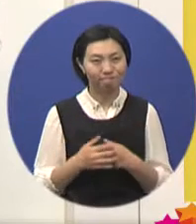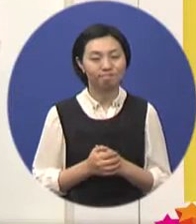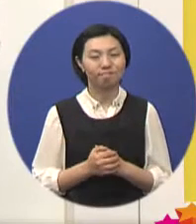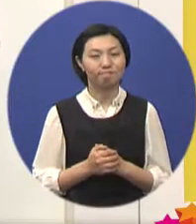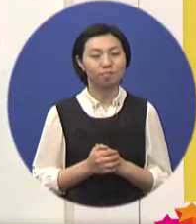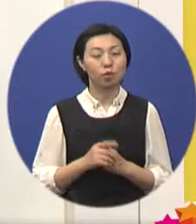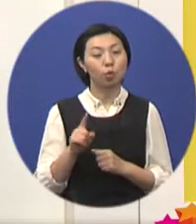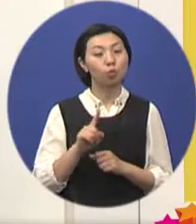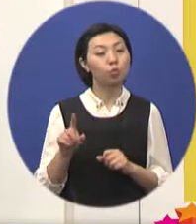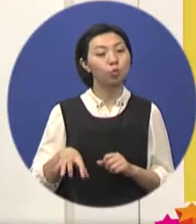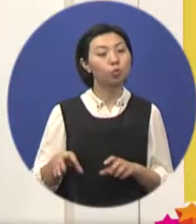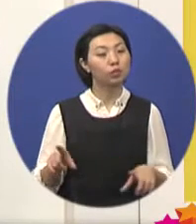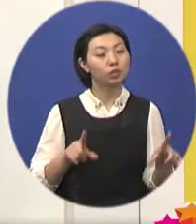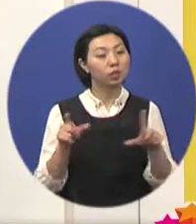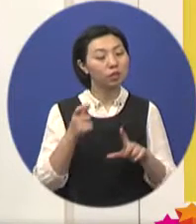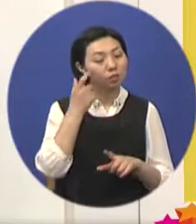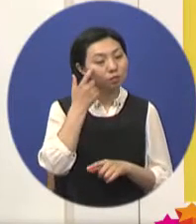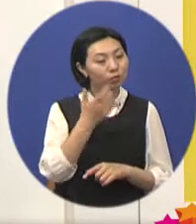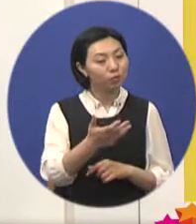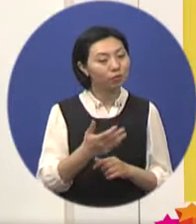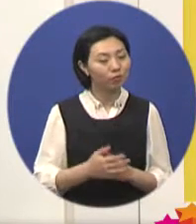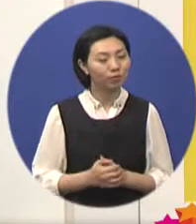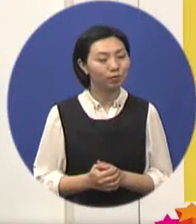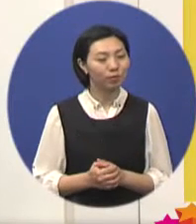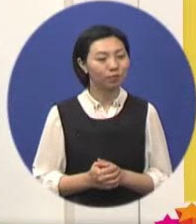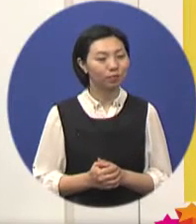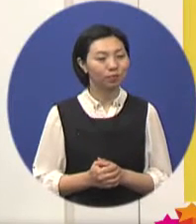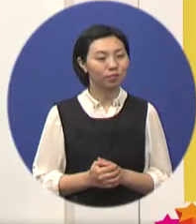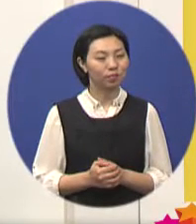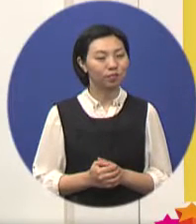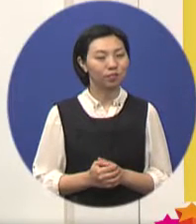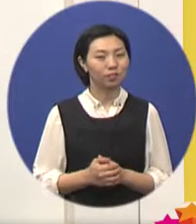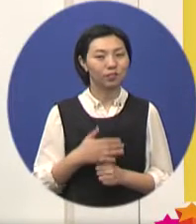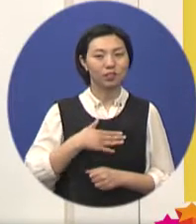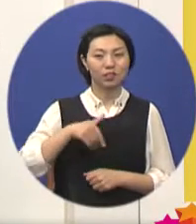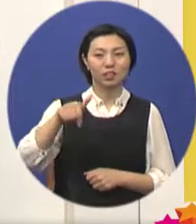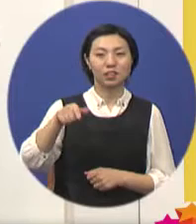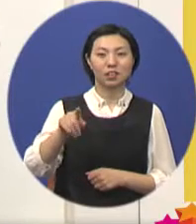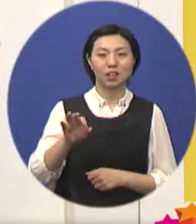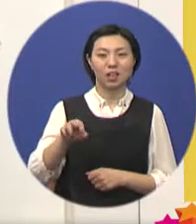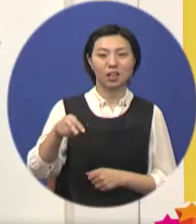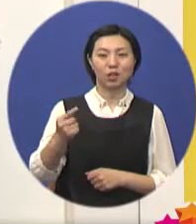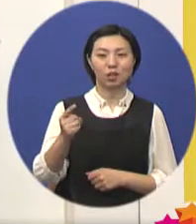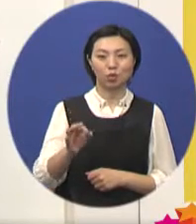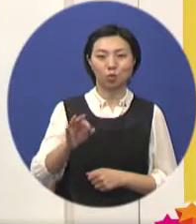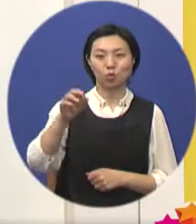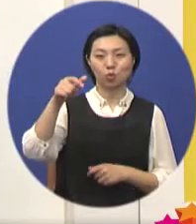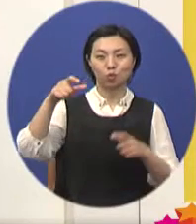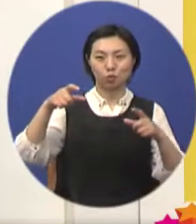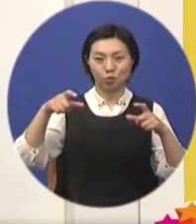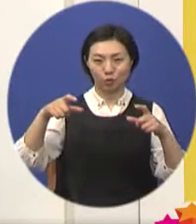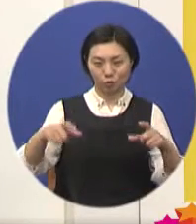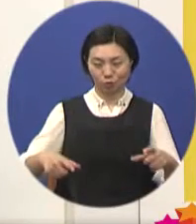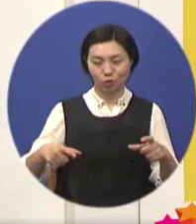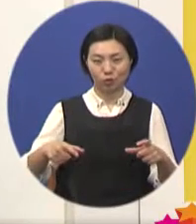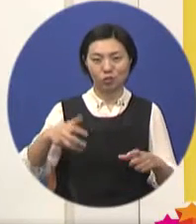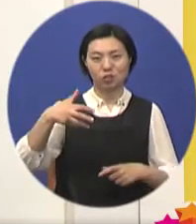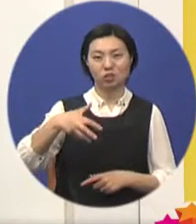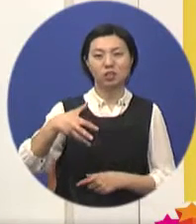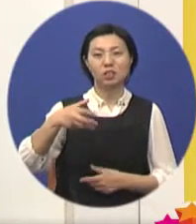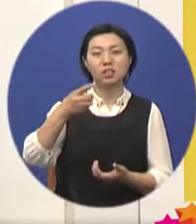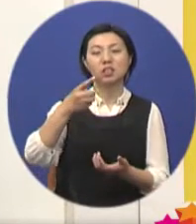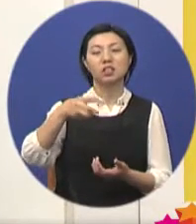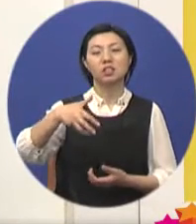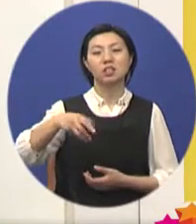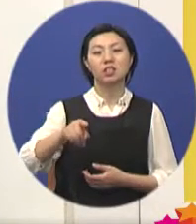어디 사시는 이순애 어머니세요? 저 강동구 천호 3동에 살아요. 아, 아이고. 천호 3동.